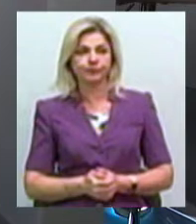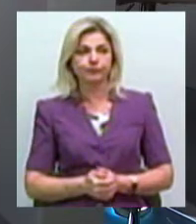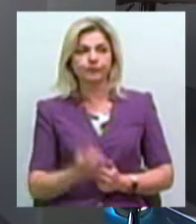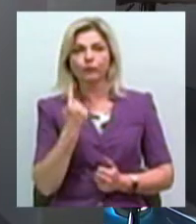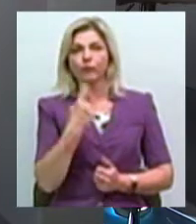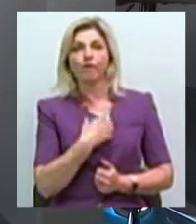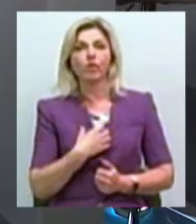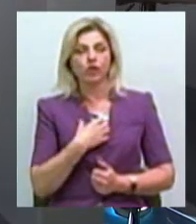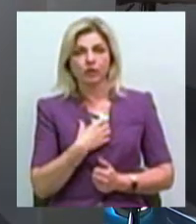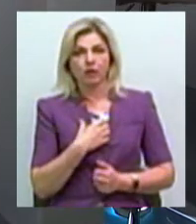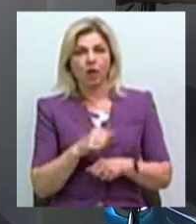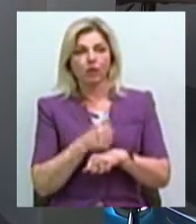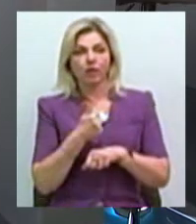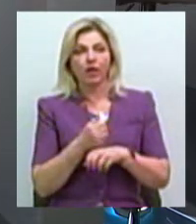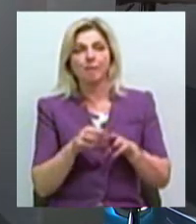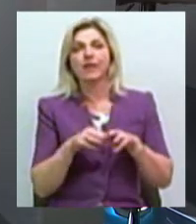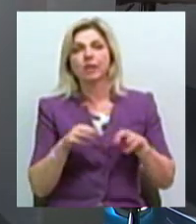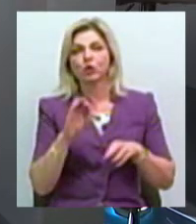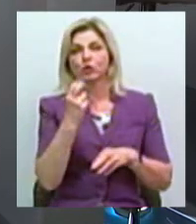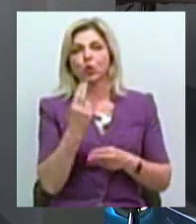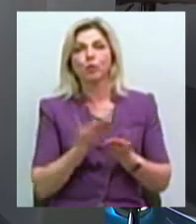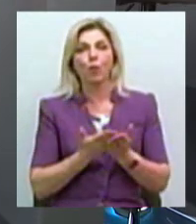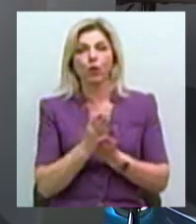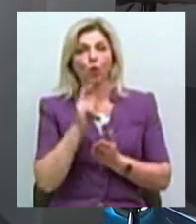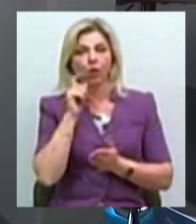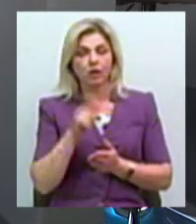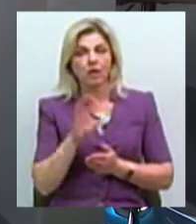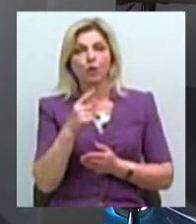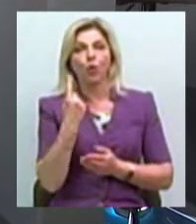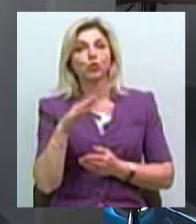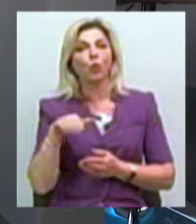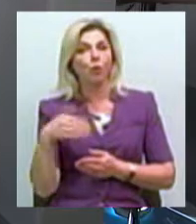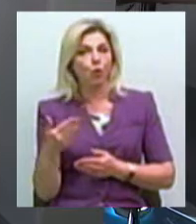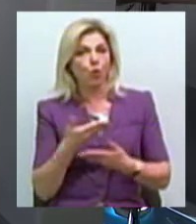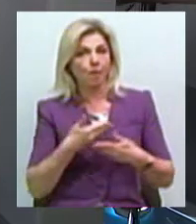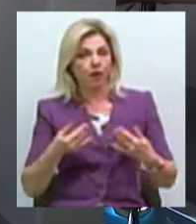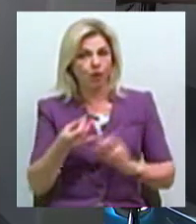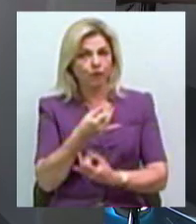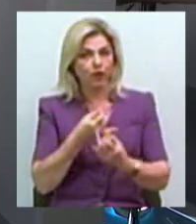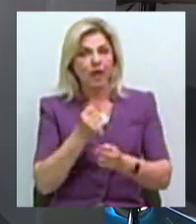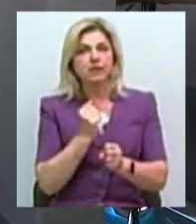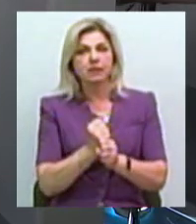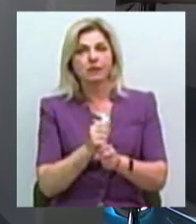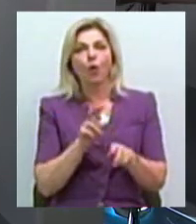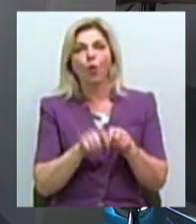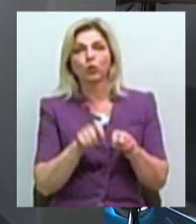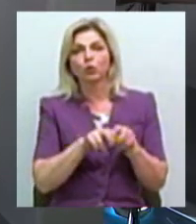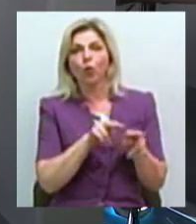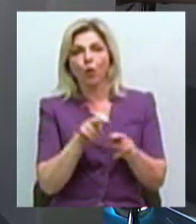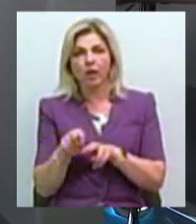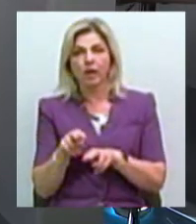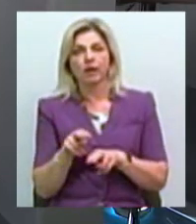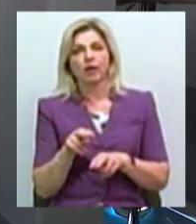із головних координаторів – це Міністерство соціальної політики України, який, з одного боку, ми проговорили, да, здійснює контроль саме щодо тих підприємств, які можуть